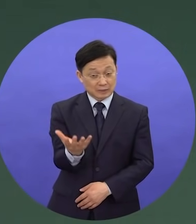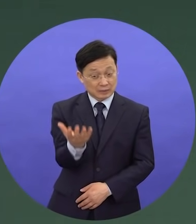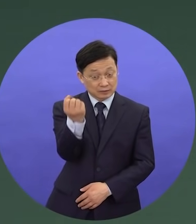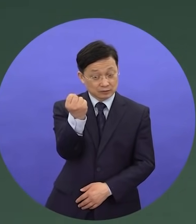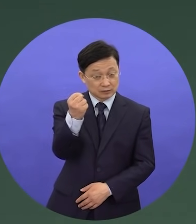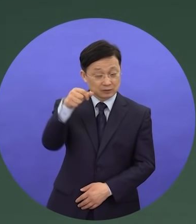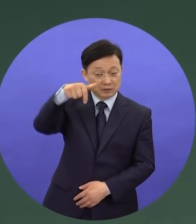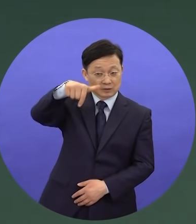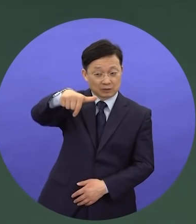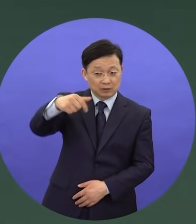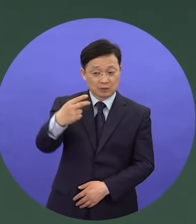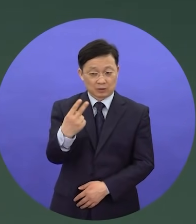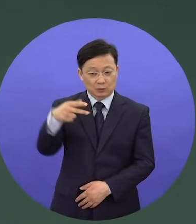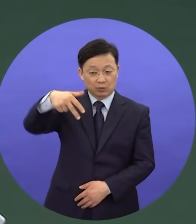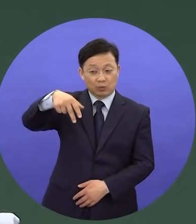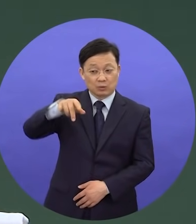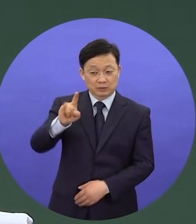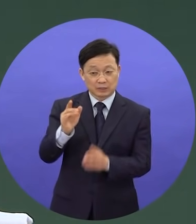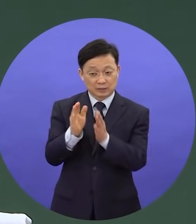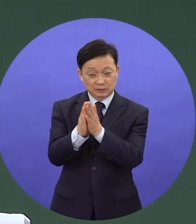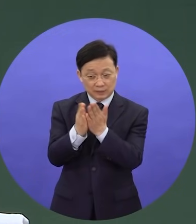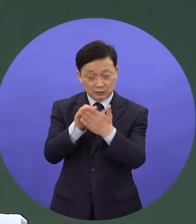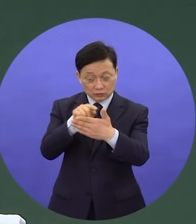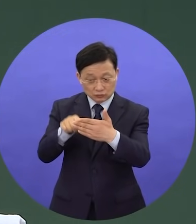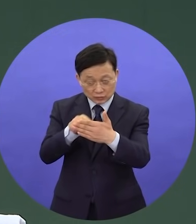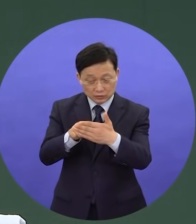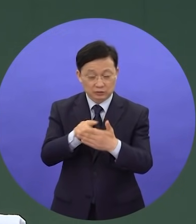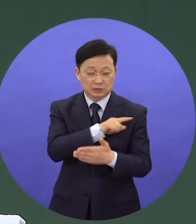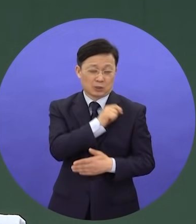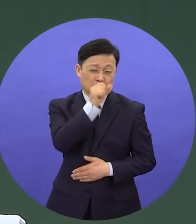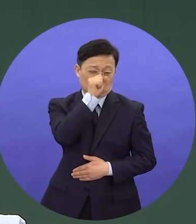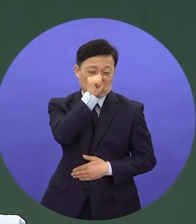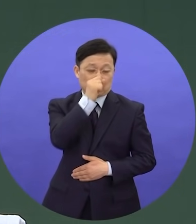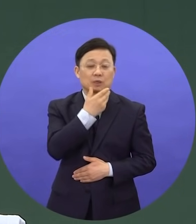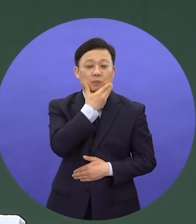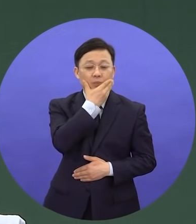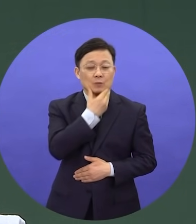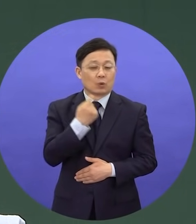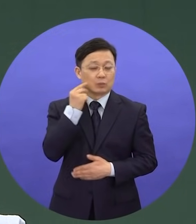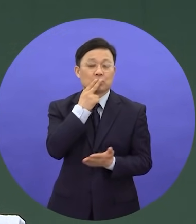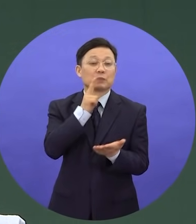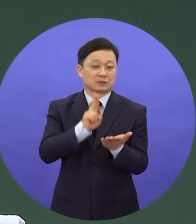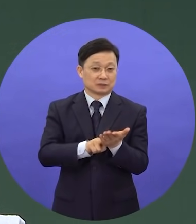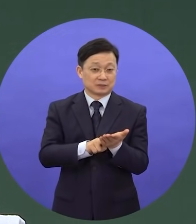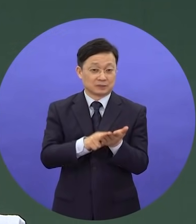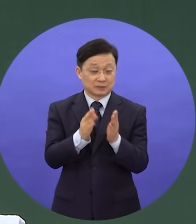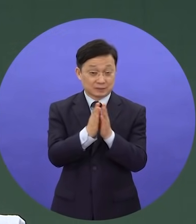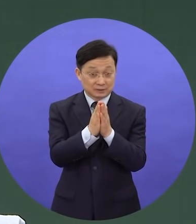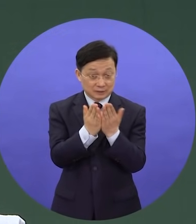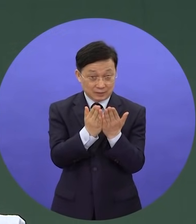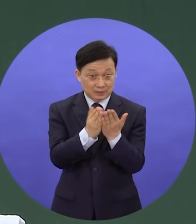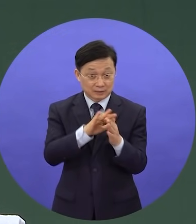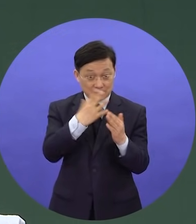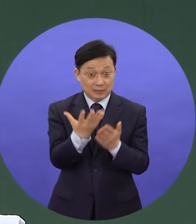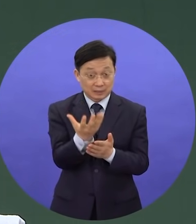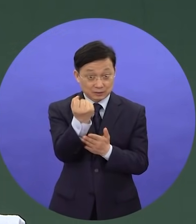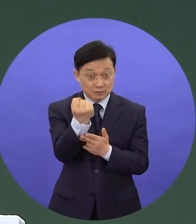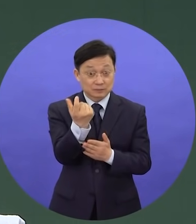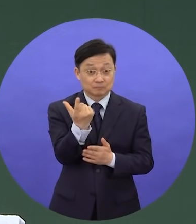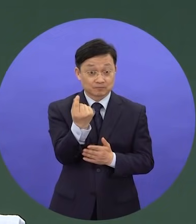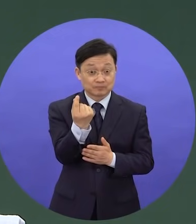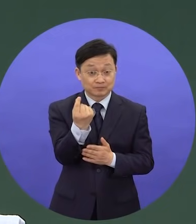그래도 제일 쉽게 보는 게 복음 편지일 겁니다. And I'm sure that even though you have all the materials, what you can easily access is the gospel